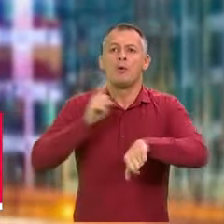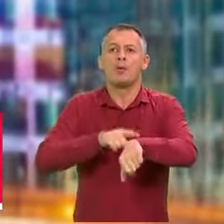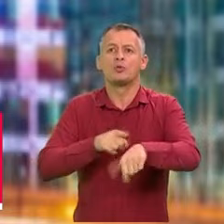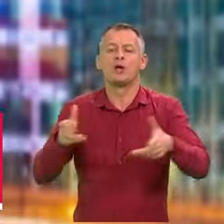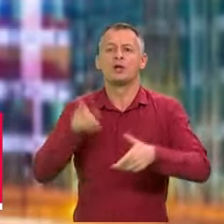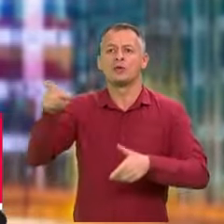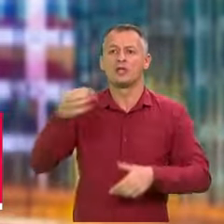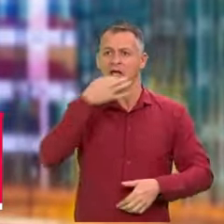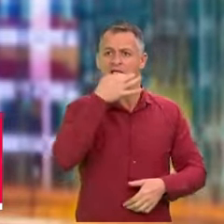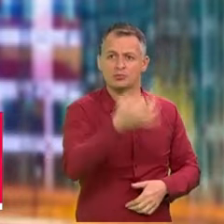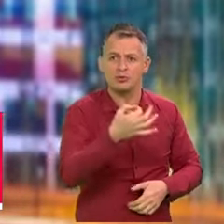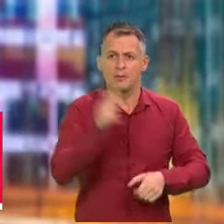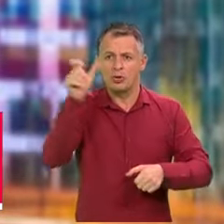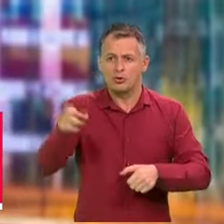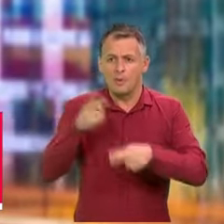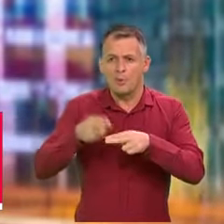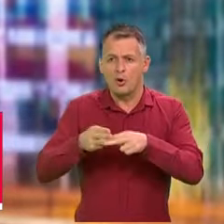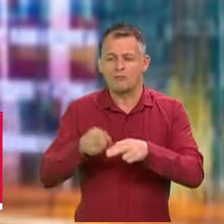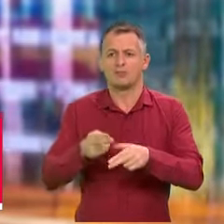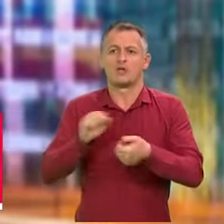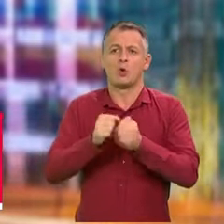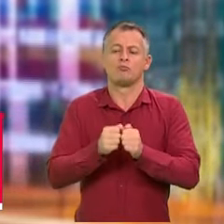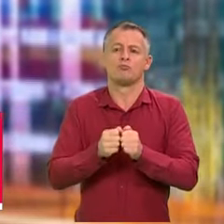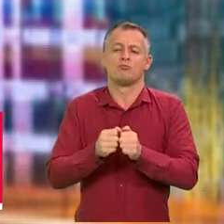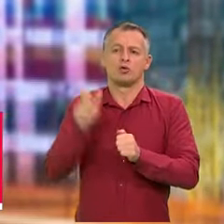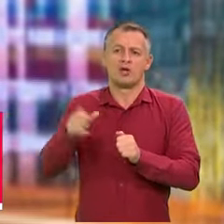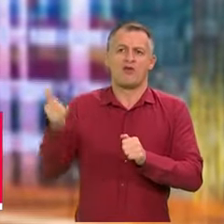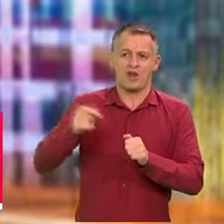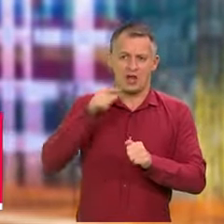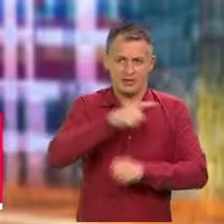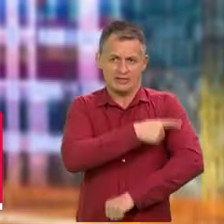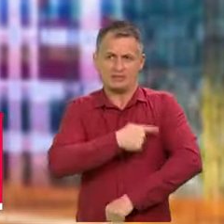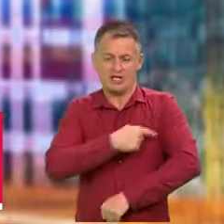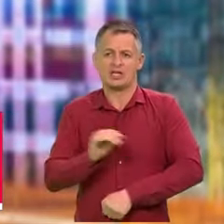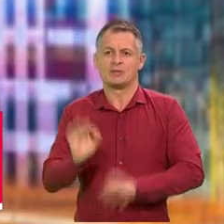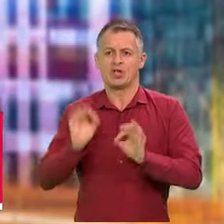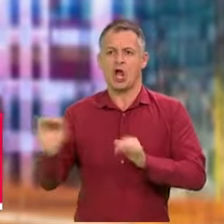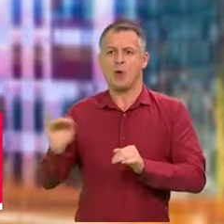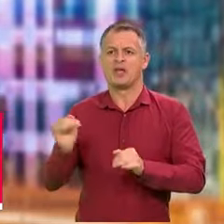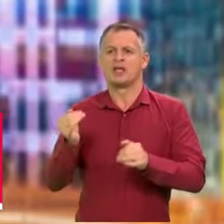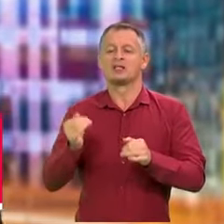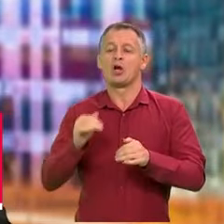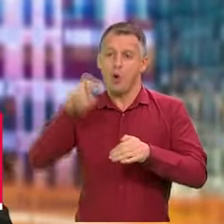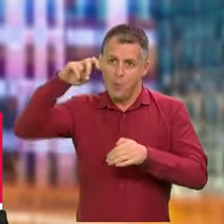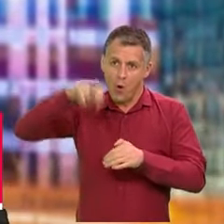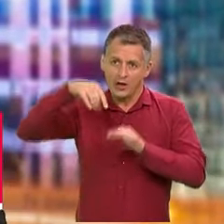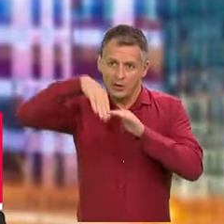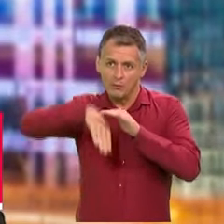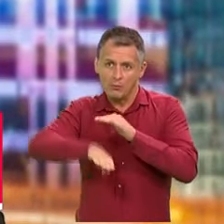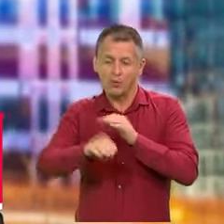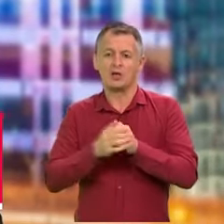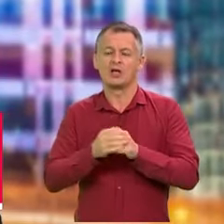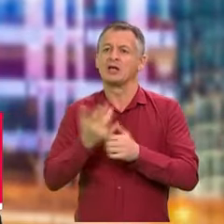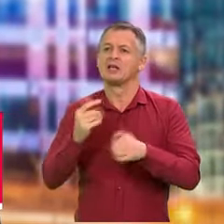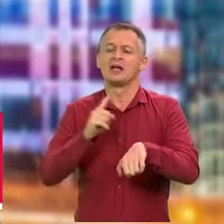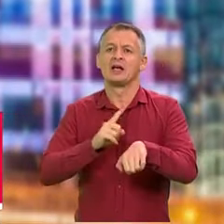le-ați explicat pacienților dumneavoastră, majoritatea copiii, să coboare în buncăr? Cât de grele au fost acele clipe? Eu vă spun, eu